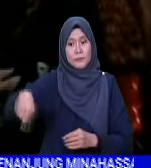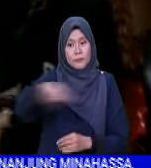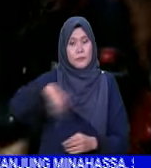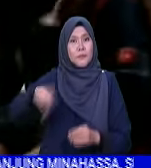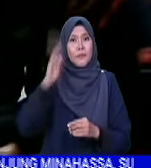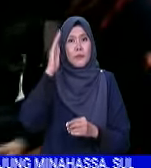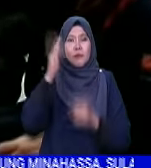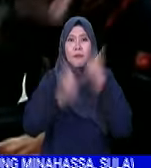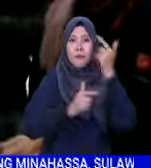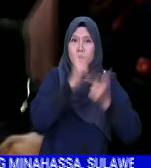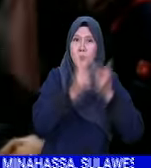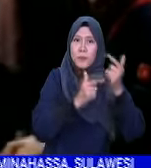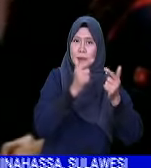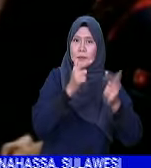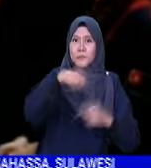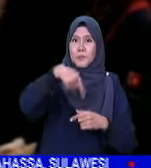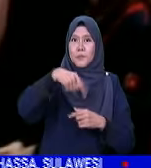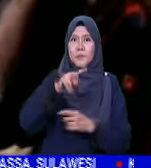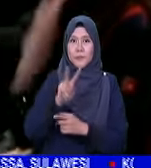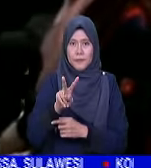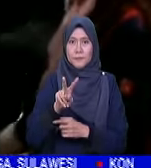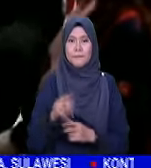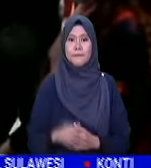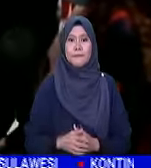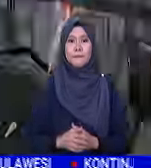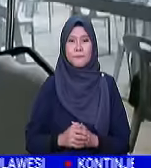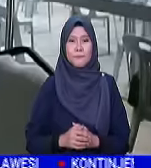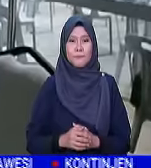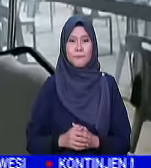itu mengadakan lawatan ke PPV tersebut.